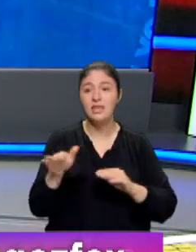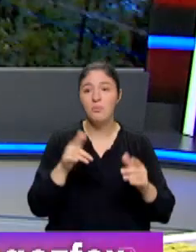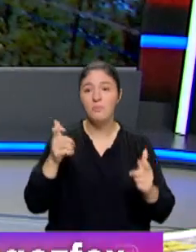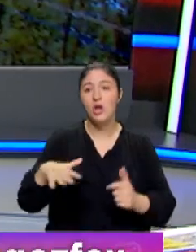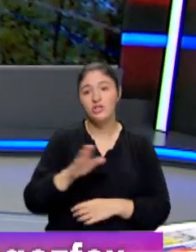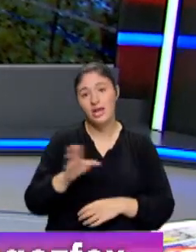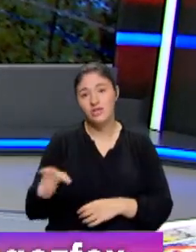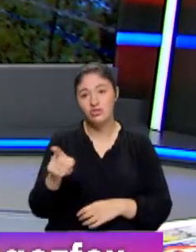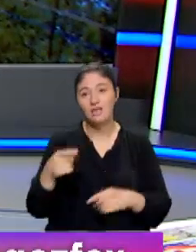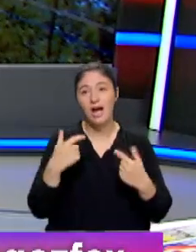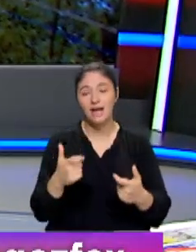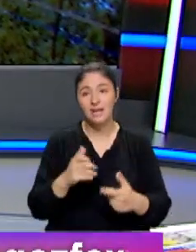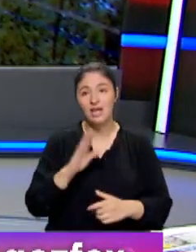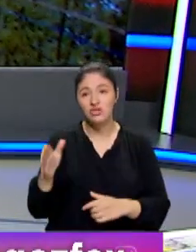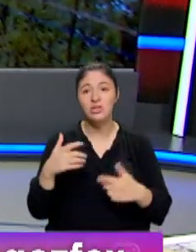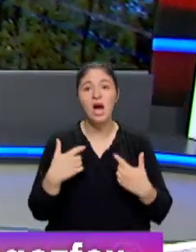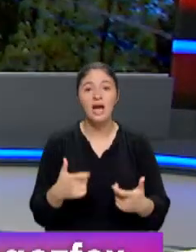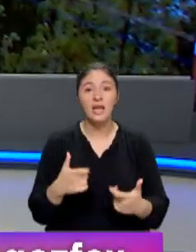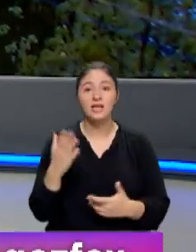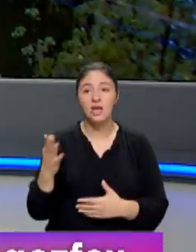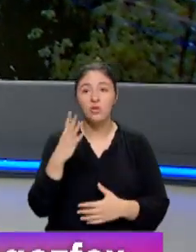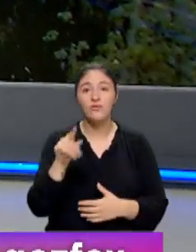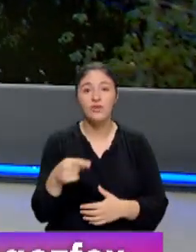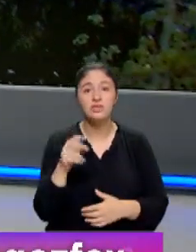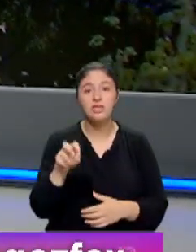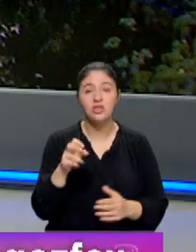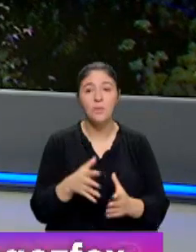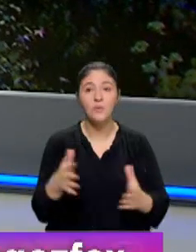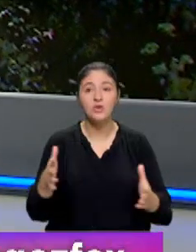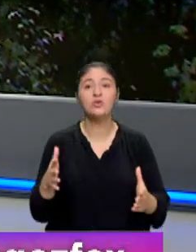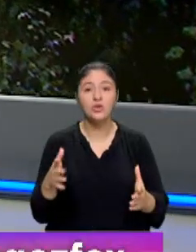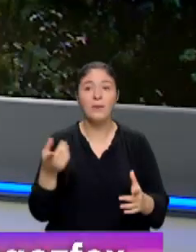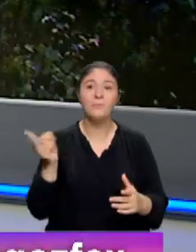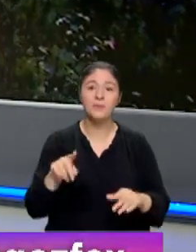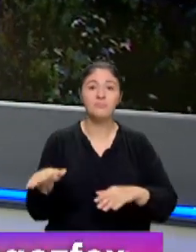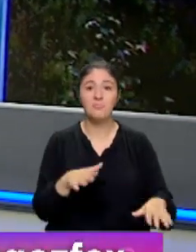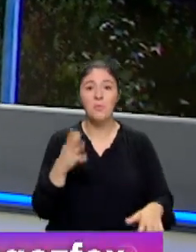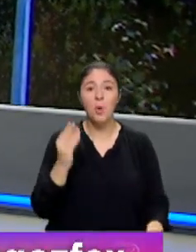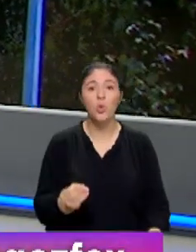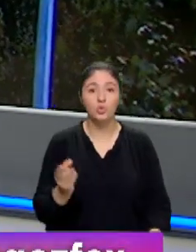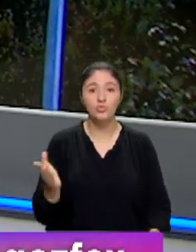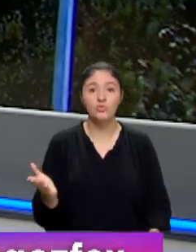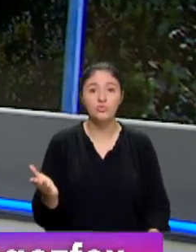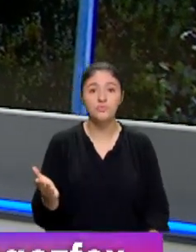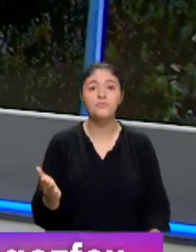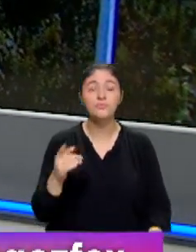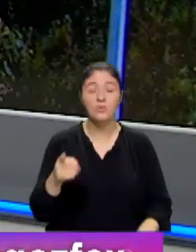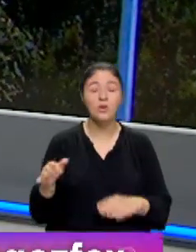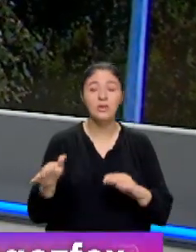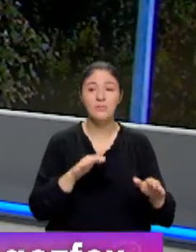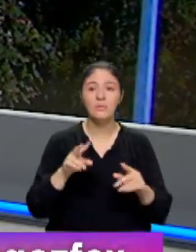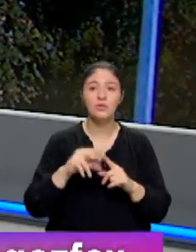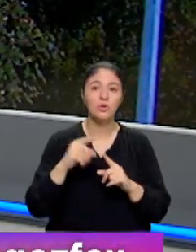deprem bölgesine gideceğiz. Hatay'a gideceğiz. Hatay'da 4,8 büyüklüğünde bir deprem yaşandı. O